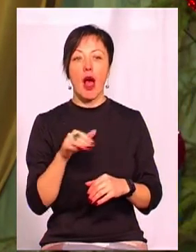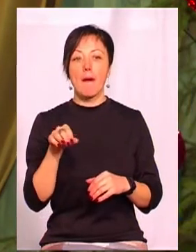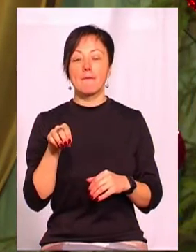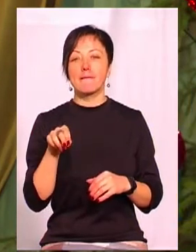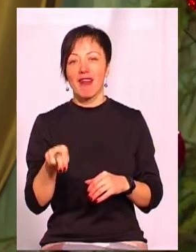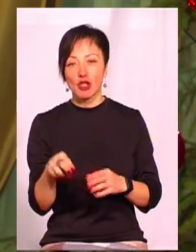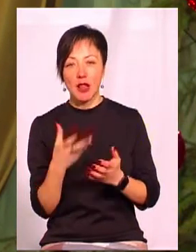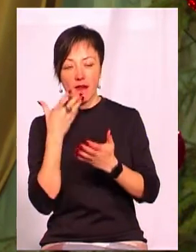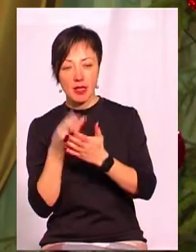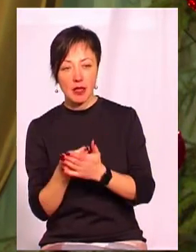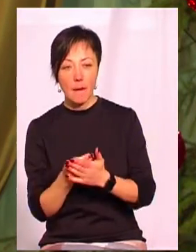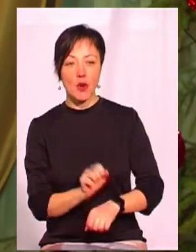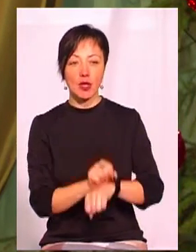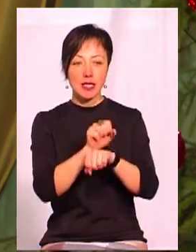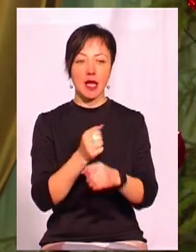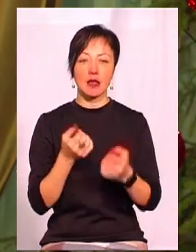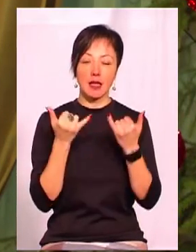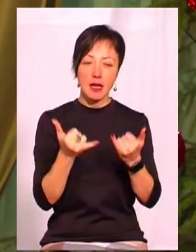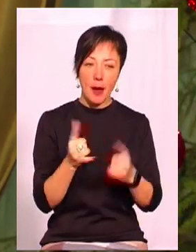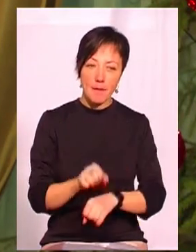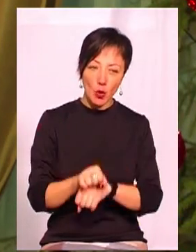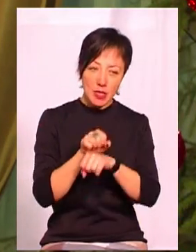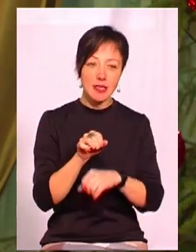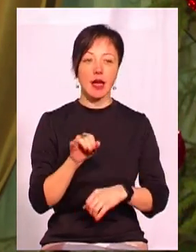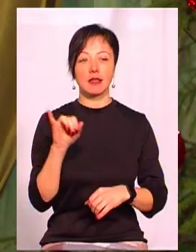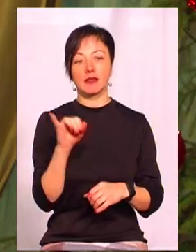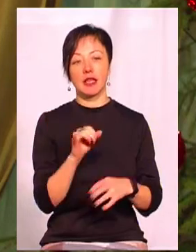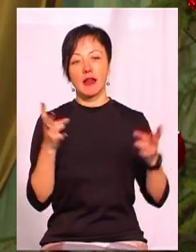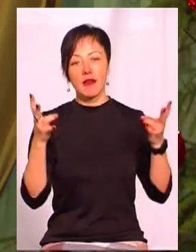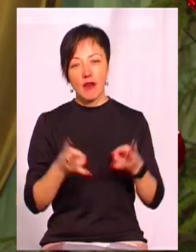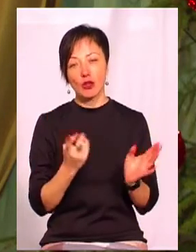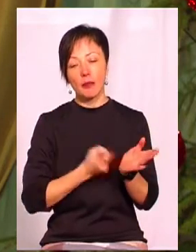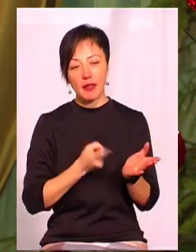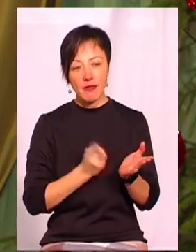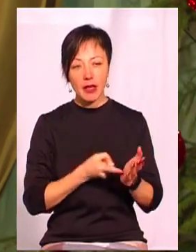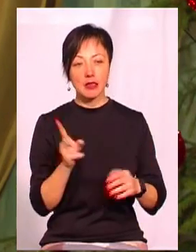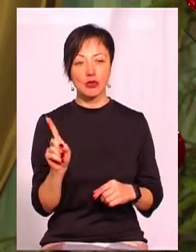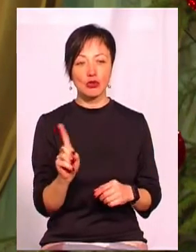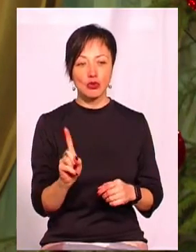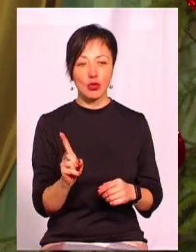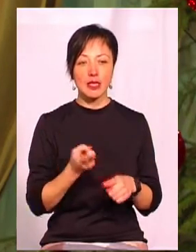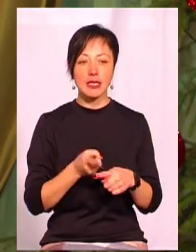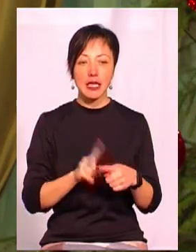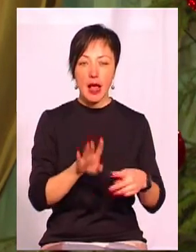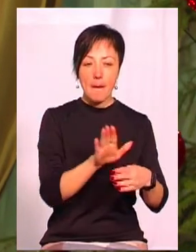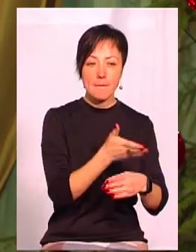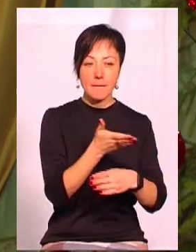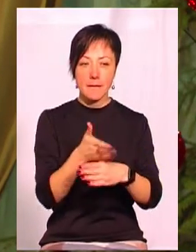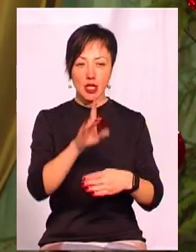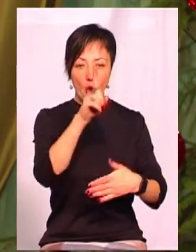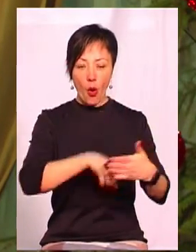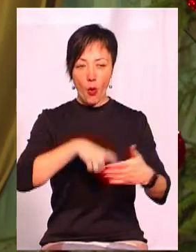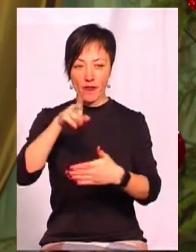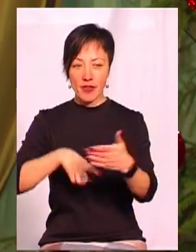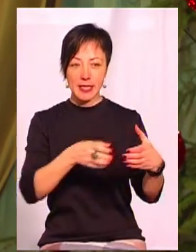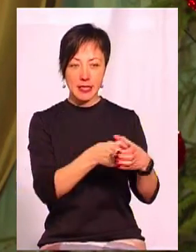для православних, протестанти для протестантів. І варто підтвердити, що це є міжконфесійна рада